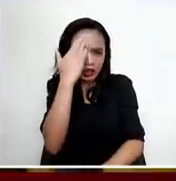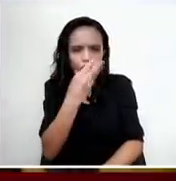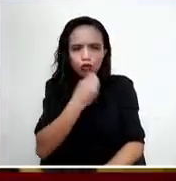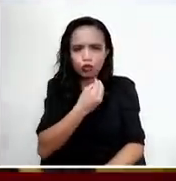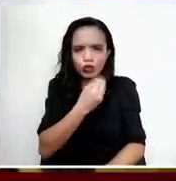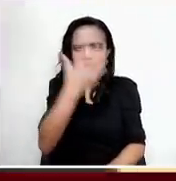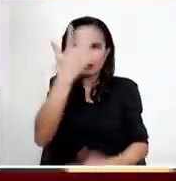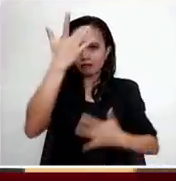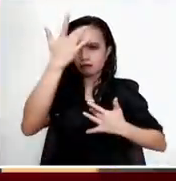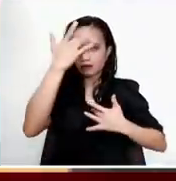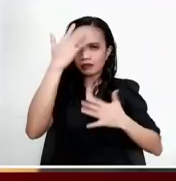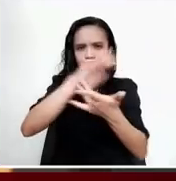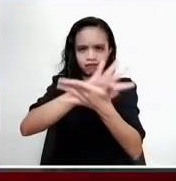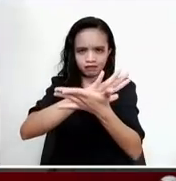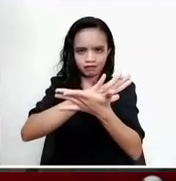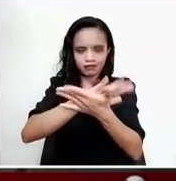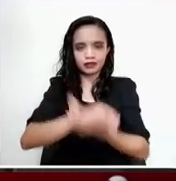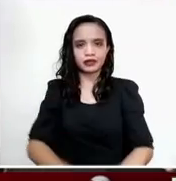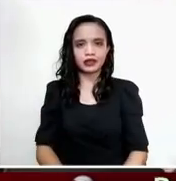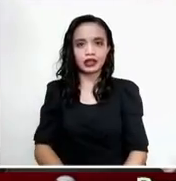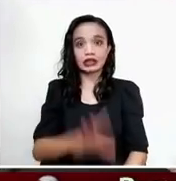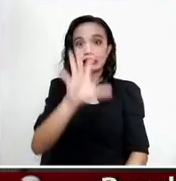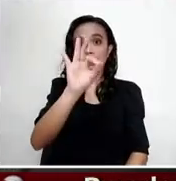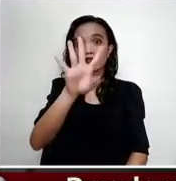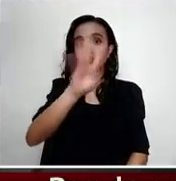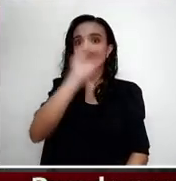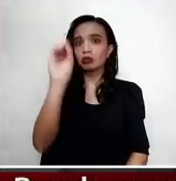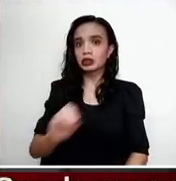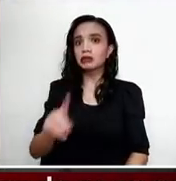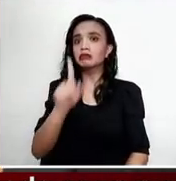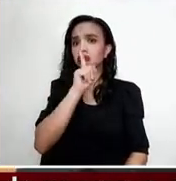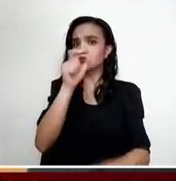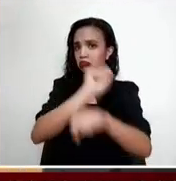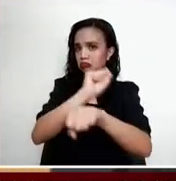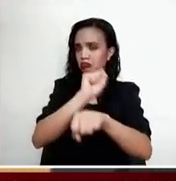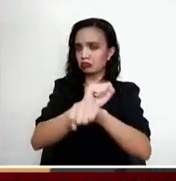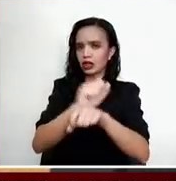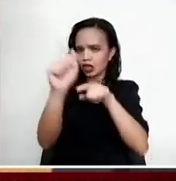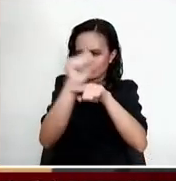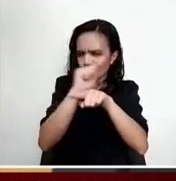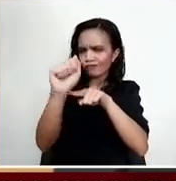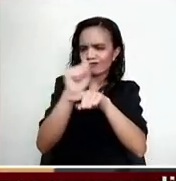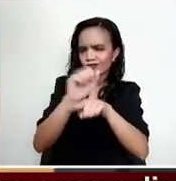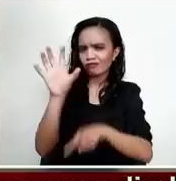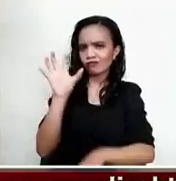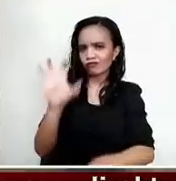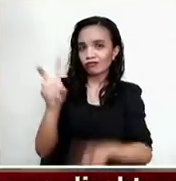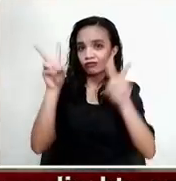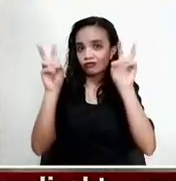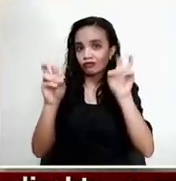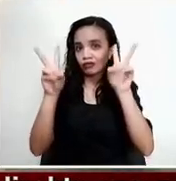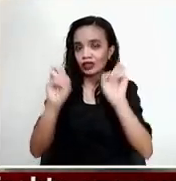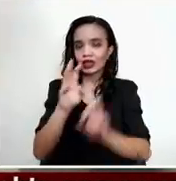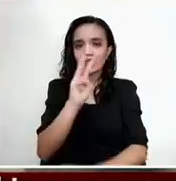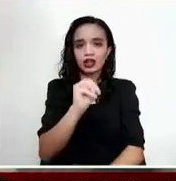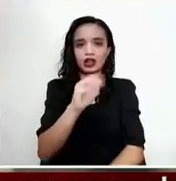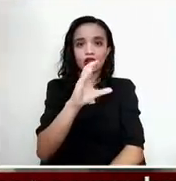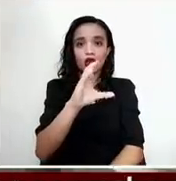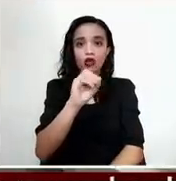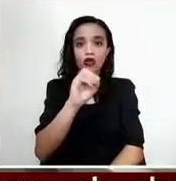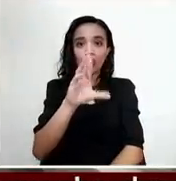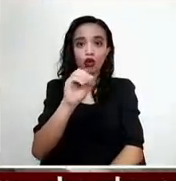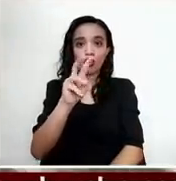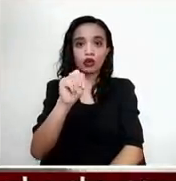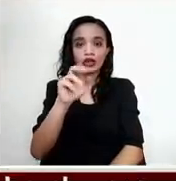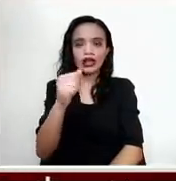Ang accuracy rate, 94%. Kinondisyon ang mga aso sa tinawag na corona odor na mula sa mga cells